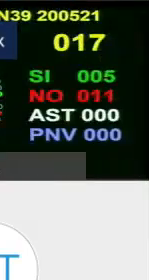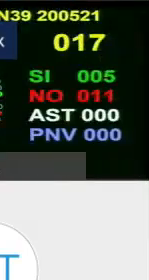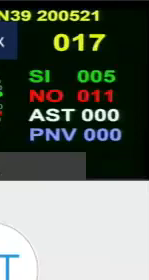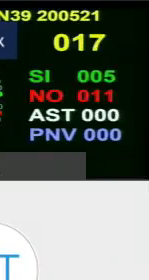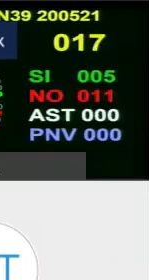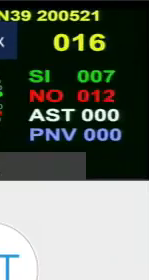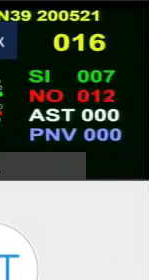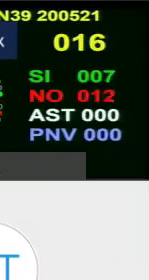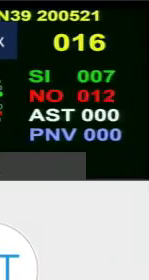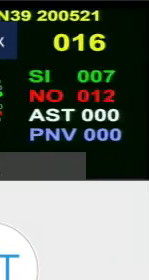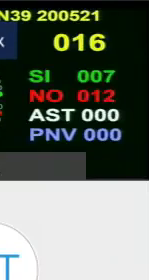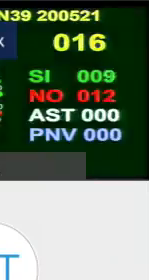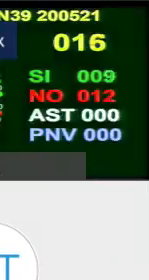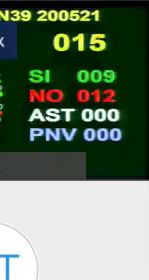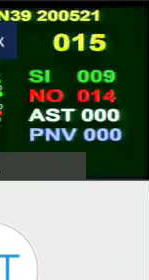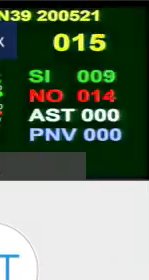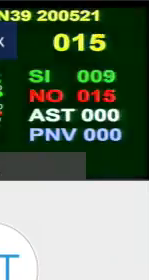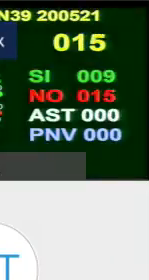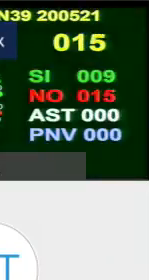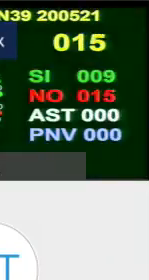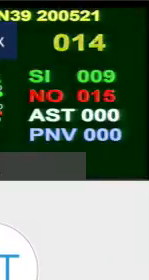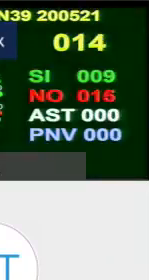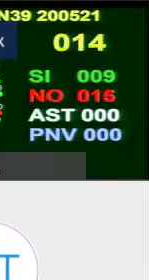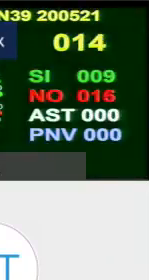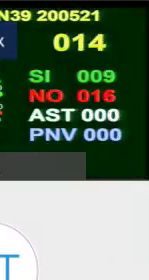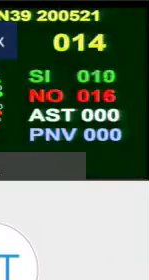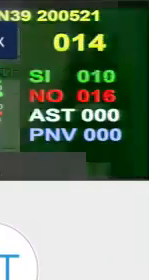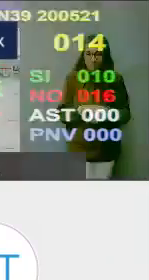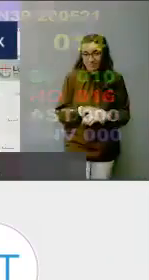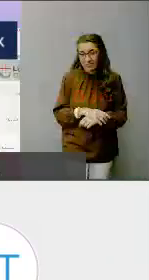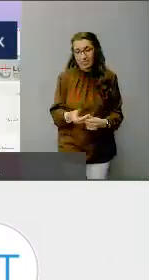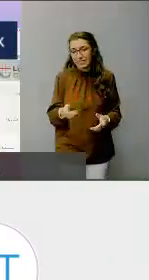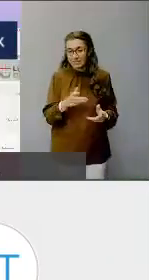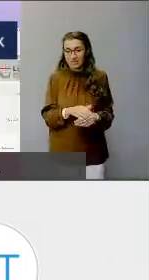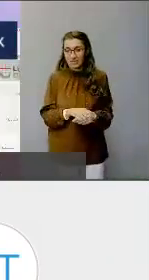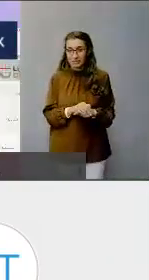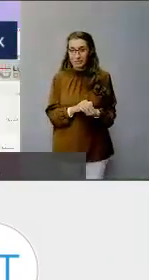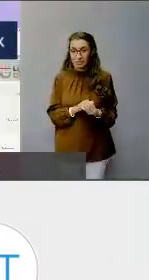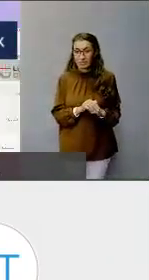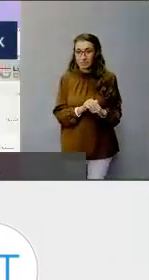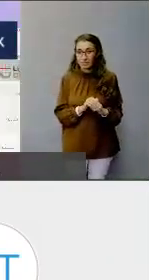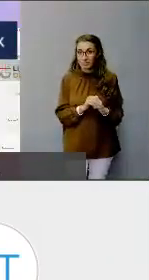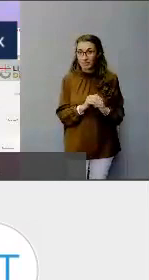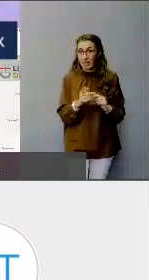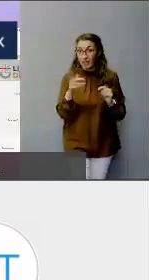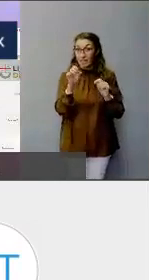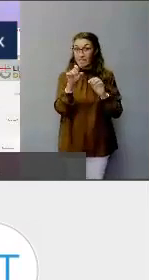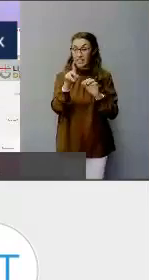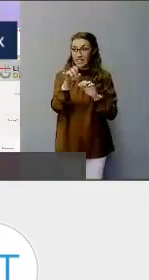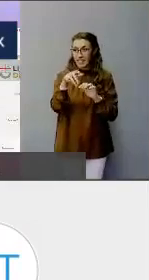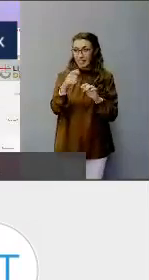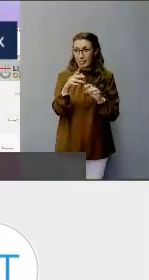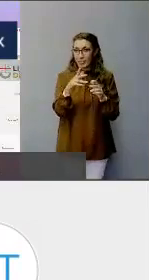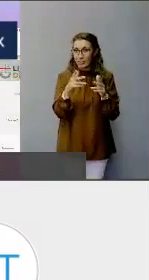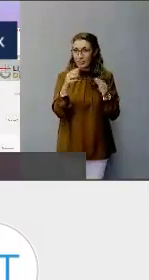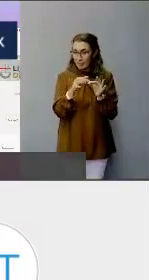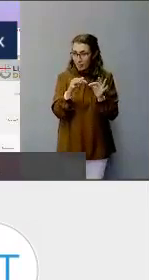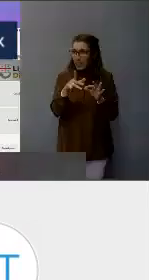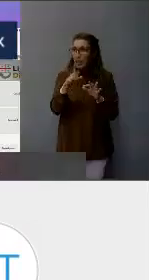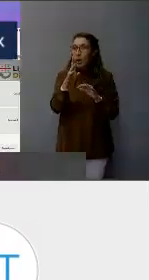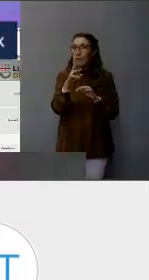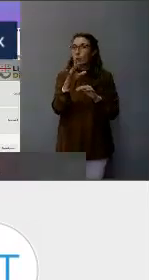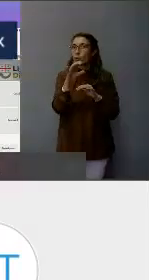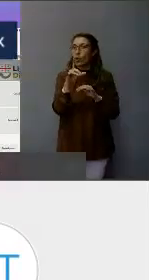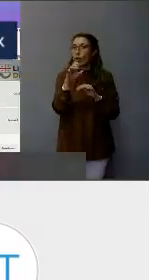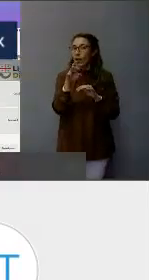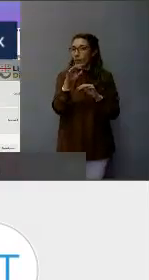da remoto su 17 consigliera evidente volevo le consigliera bruccoleri a